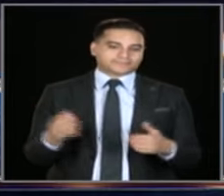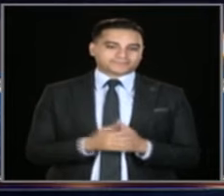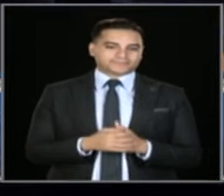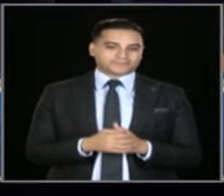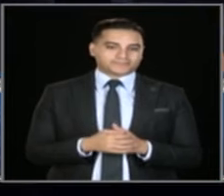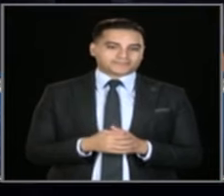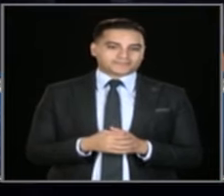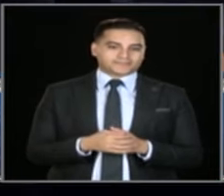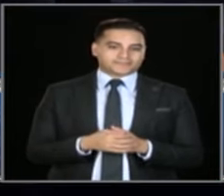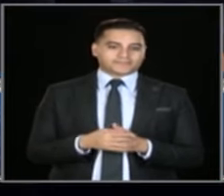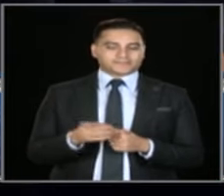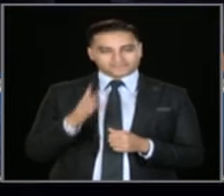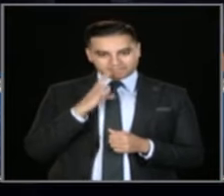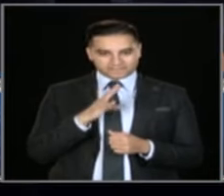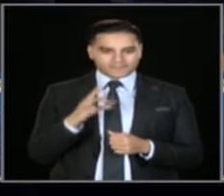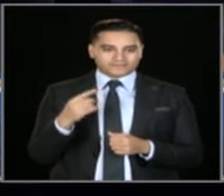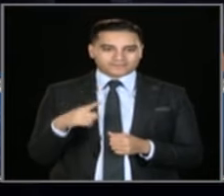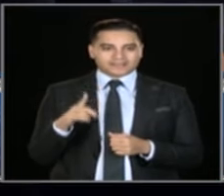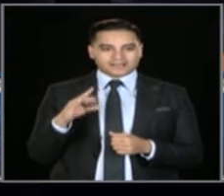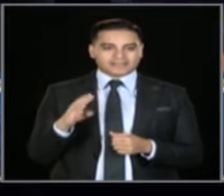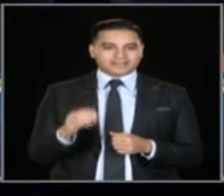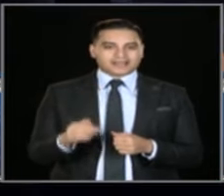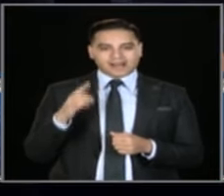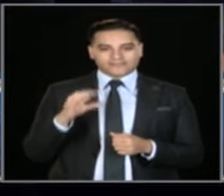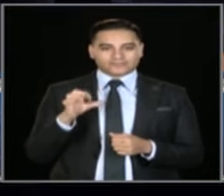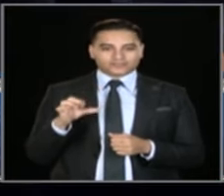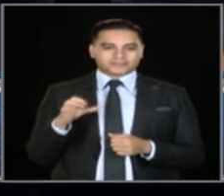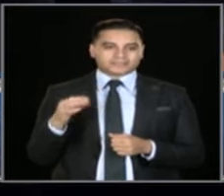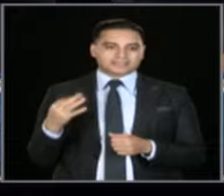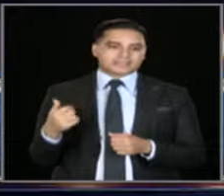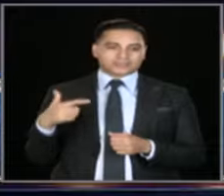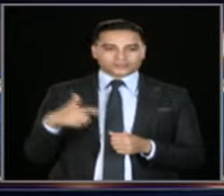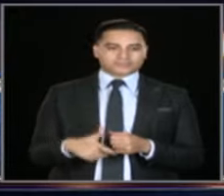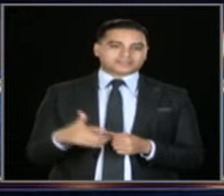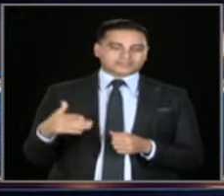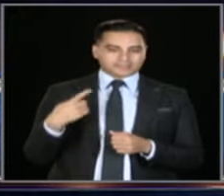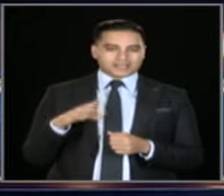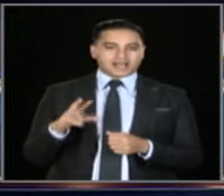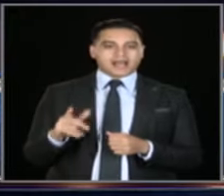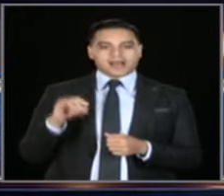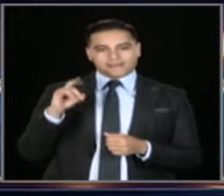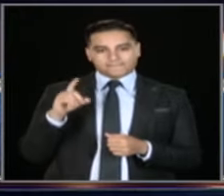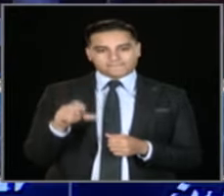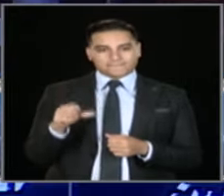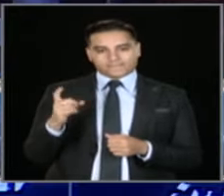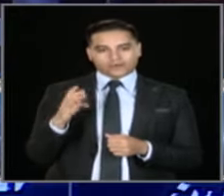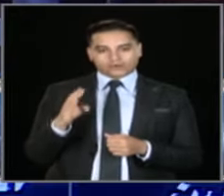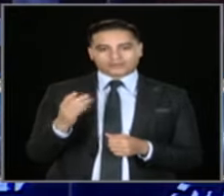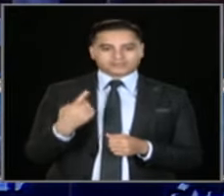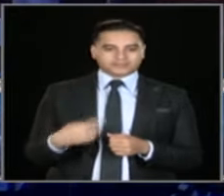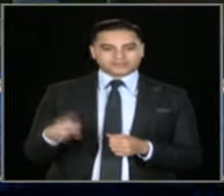ما غابش من بوندس ليجا من 3 سنين من 1963. هامبورغ طبعا إجابة